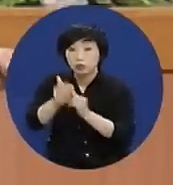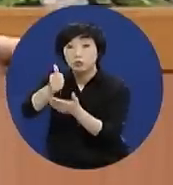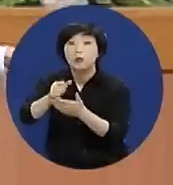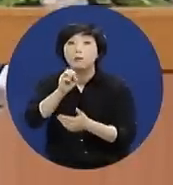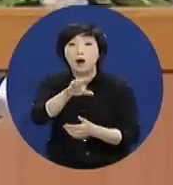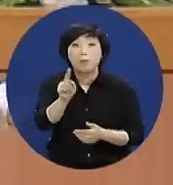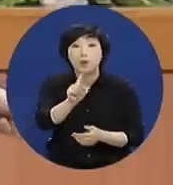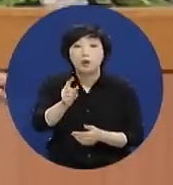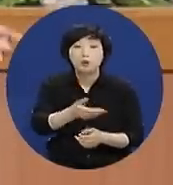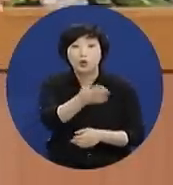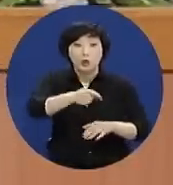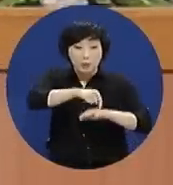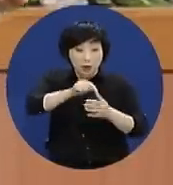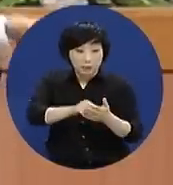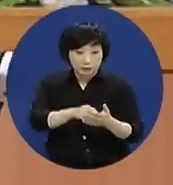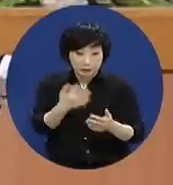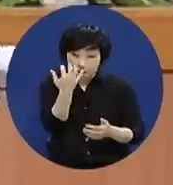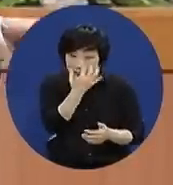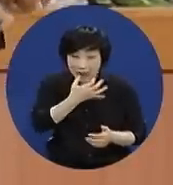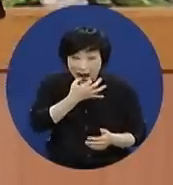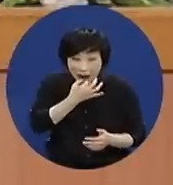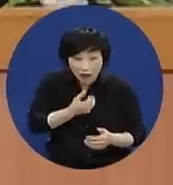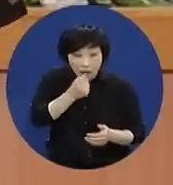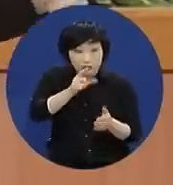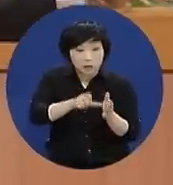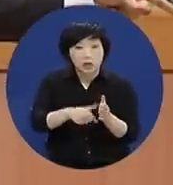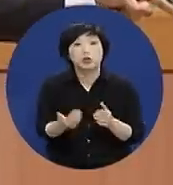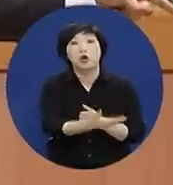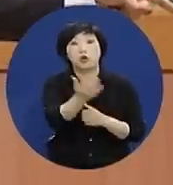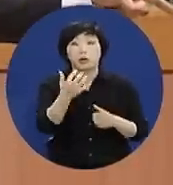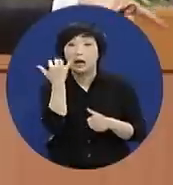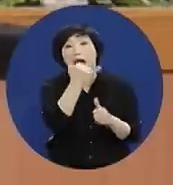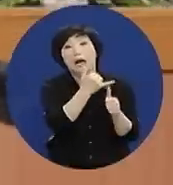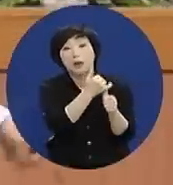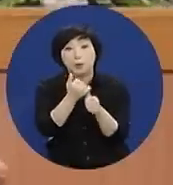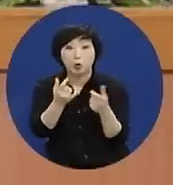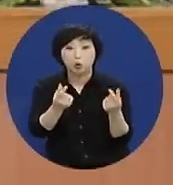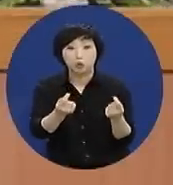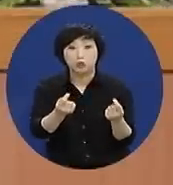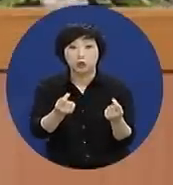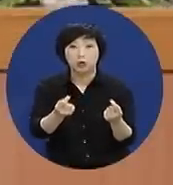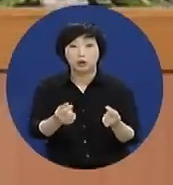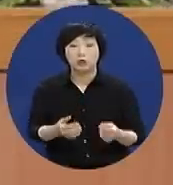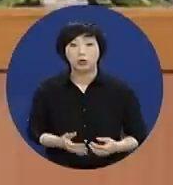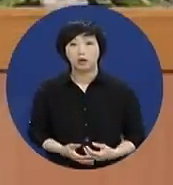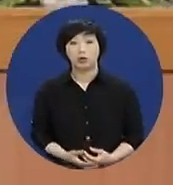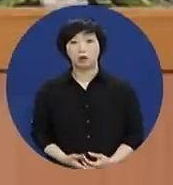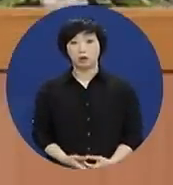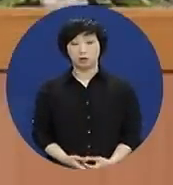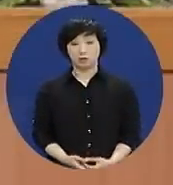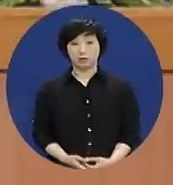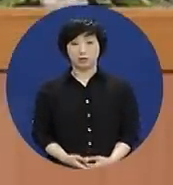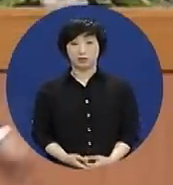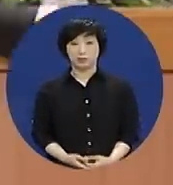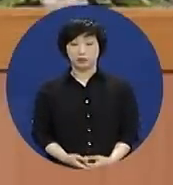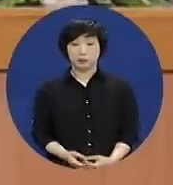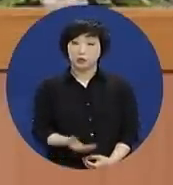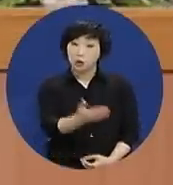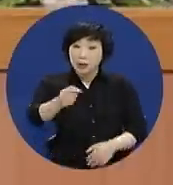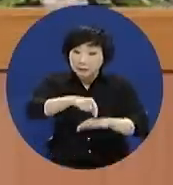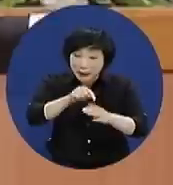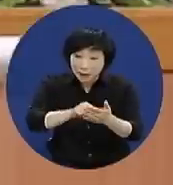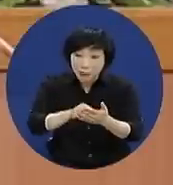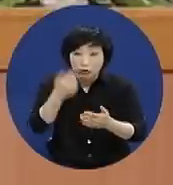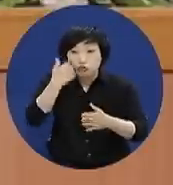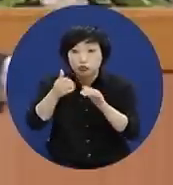に1日に2万3000に死にました神様が加する人たちを殺しましたところでイエス様はこのように言わ